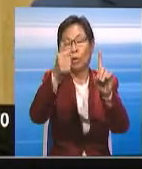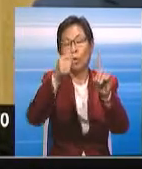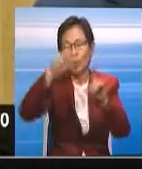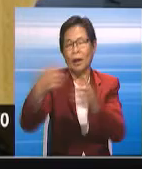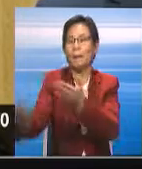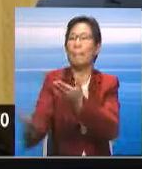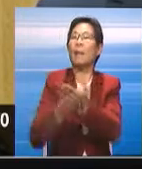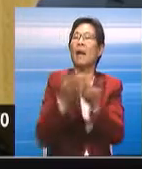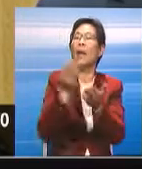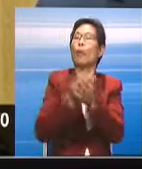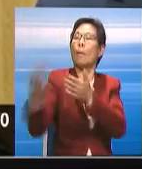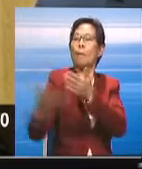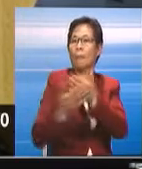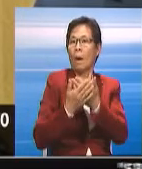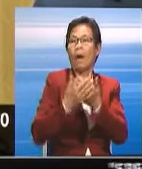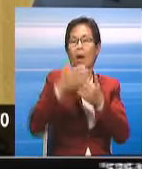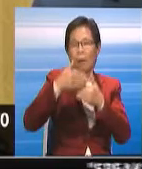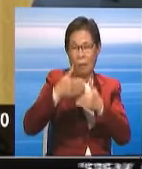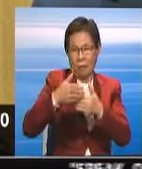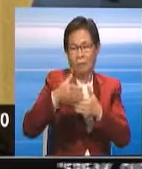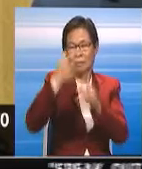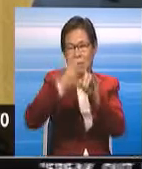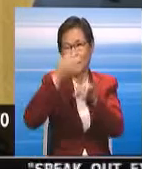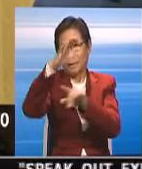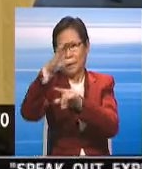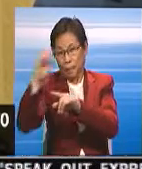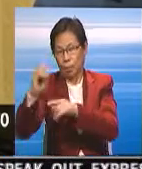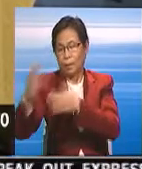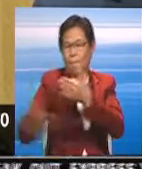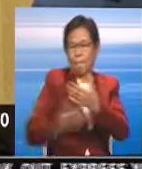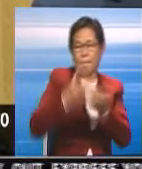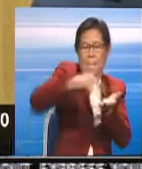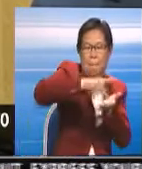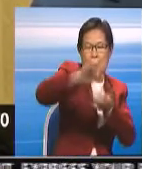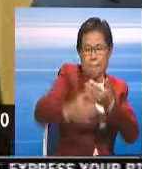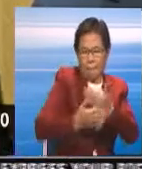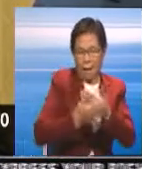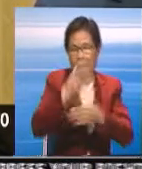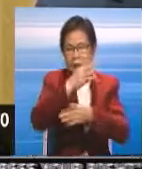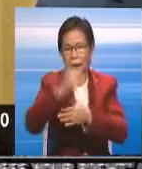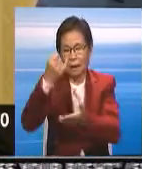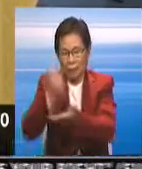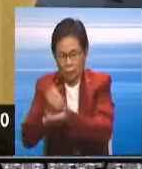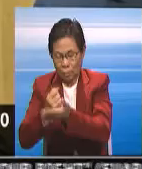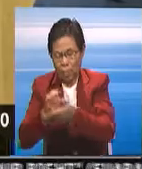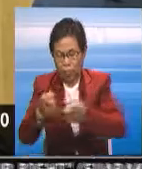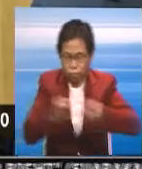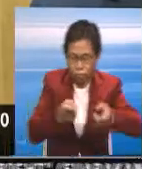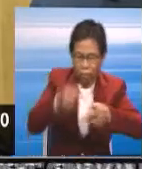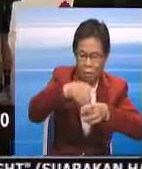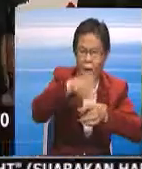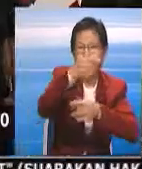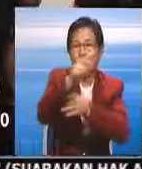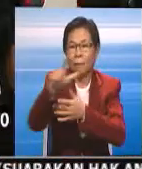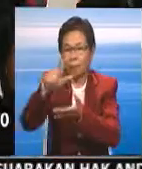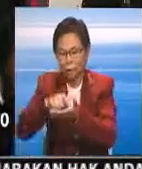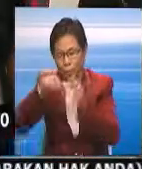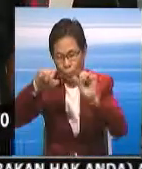penerbangan. Dan we have to make sure that the airline company must refund them. Pihak MAFCOM boleh mengawal sedia dalam perkara ini.